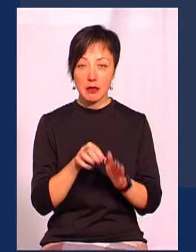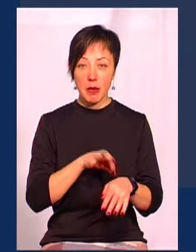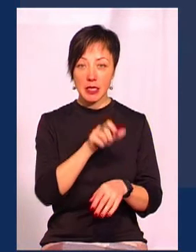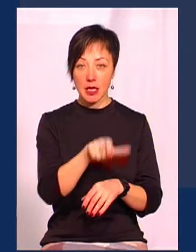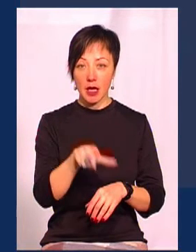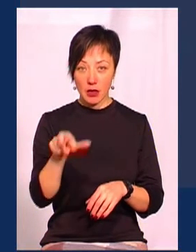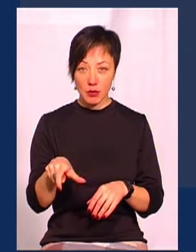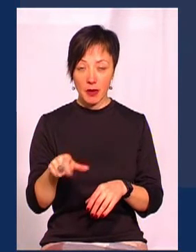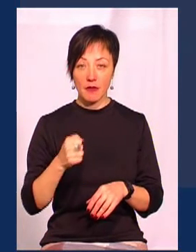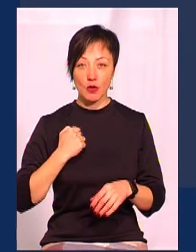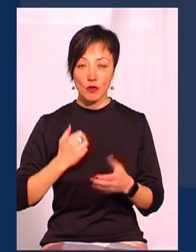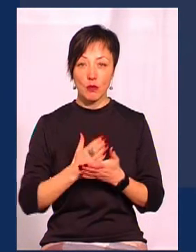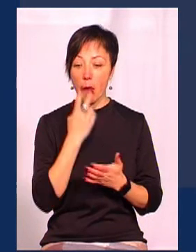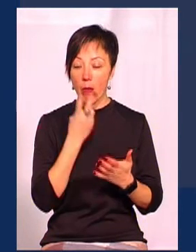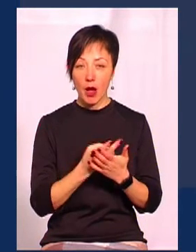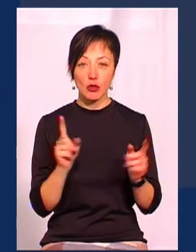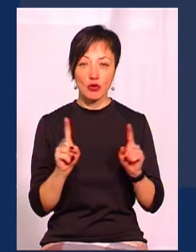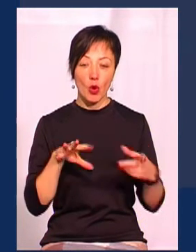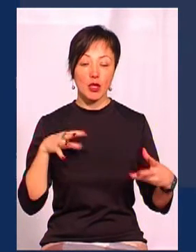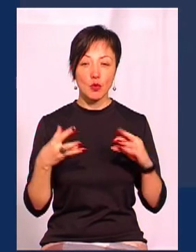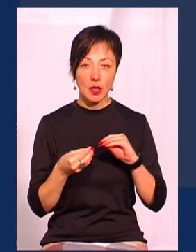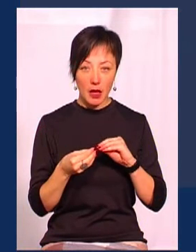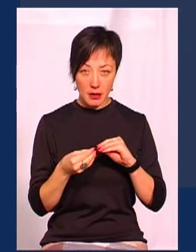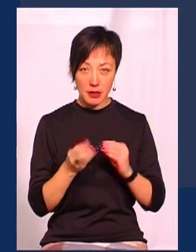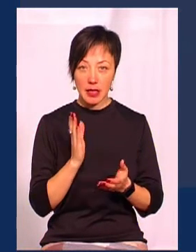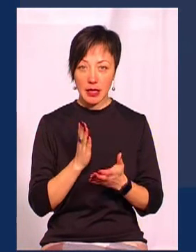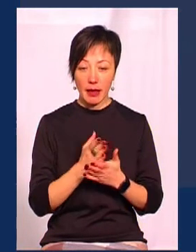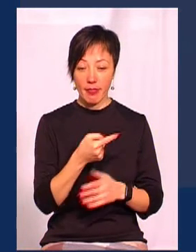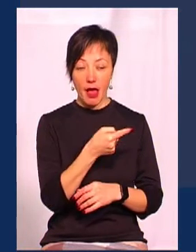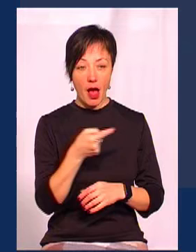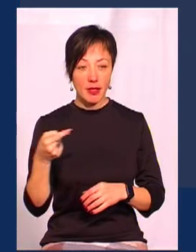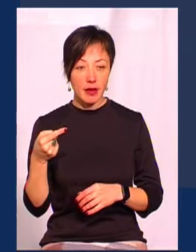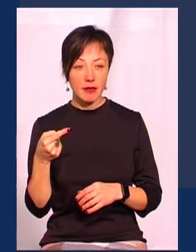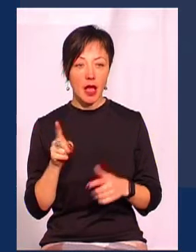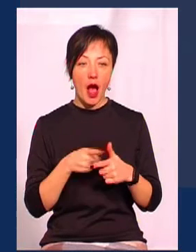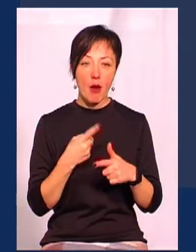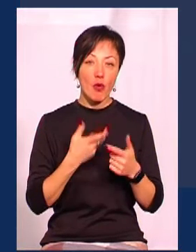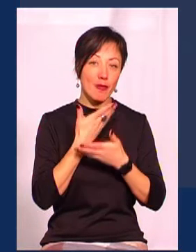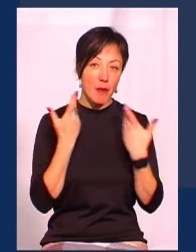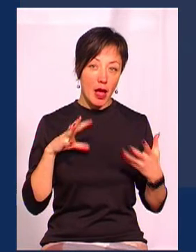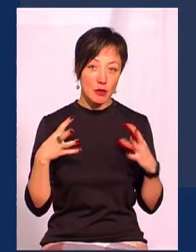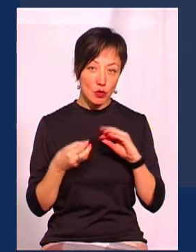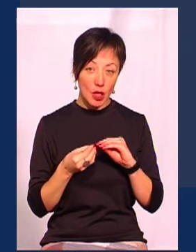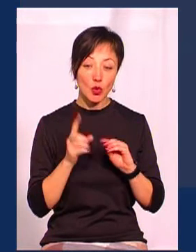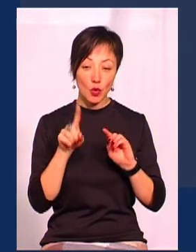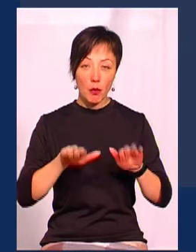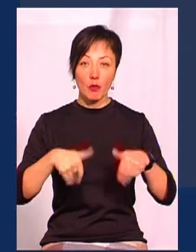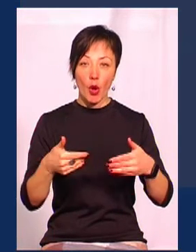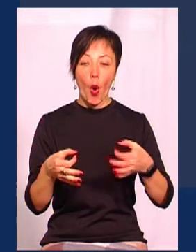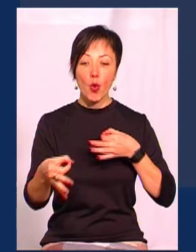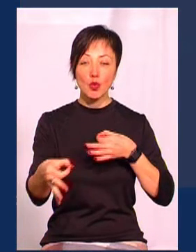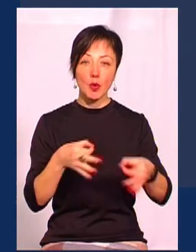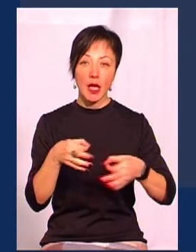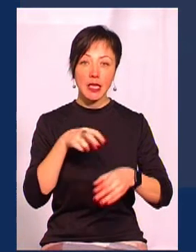нас з військовослужбовцем, бачить, що результат не є негативний або немає результату, тоді він пропонує консультацію